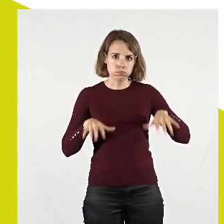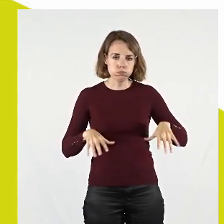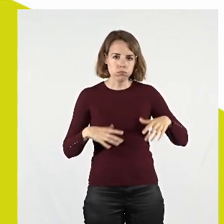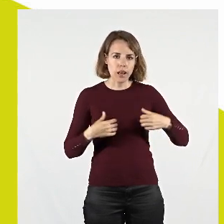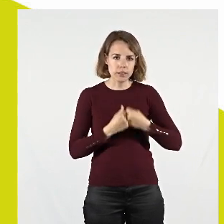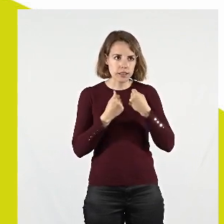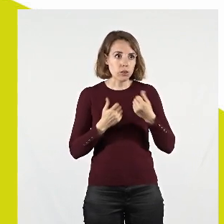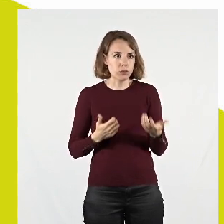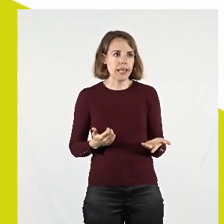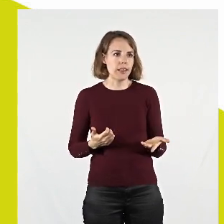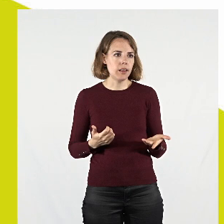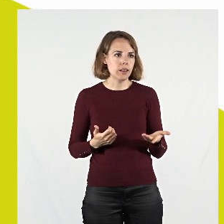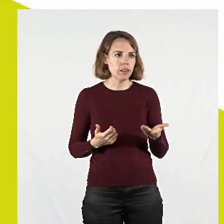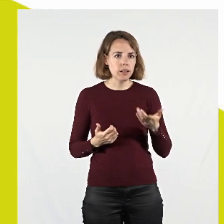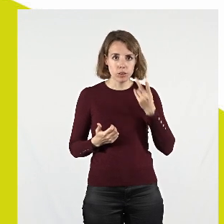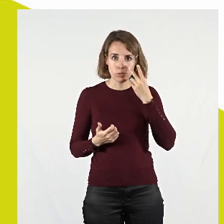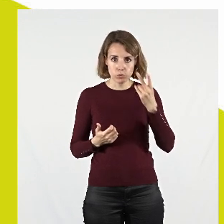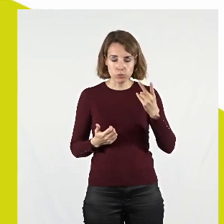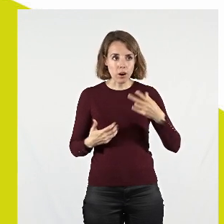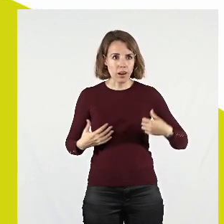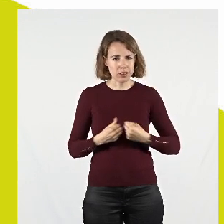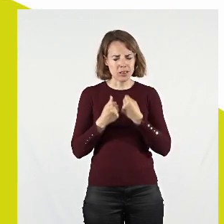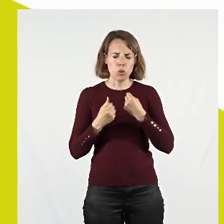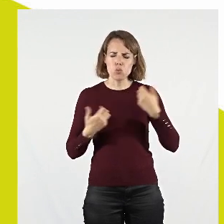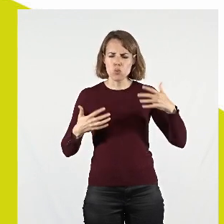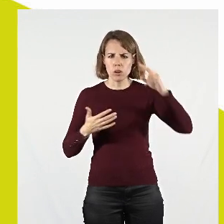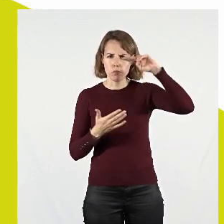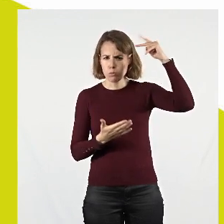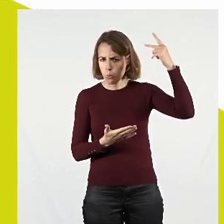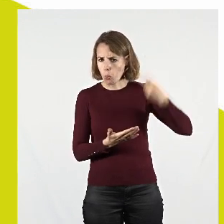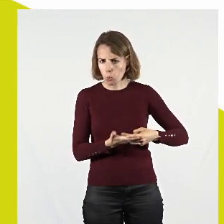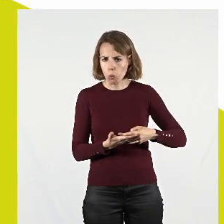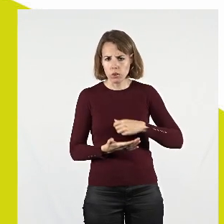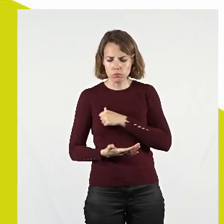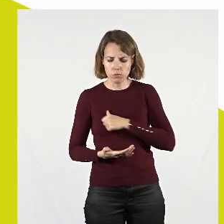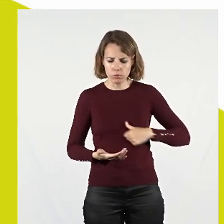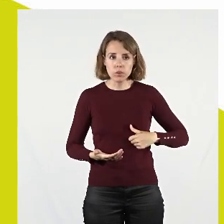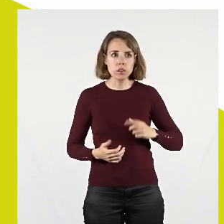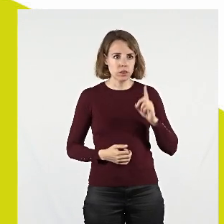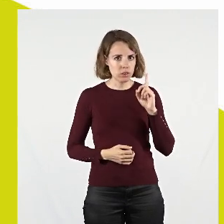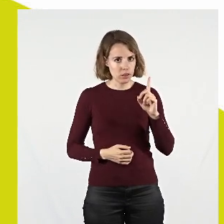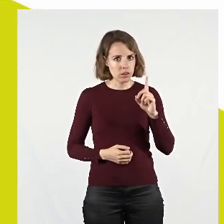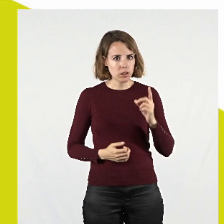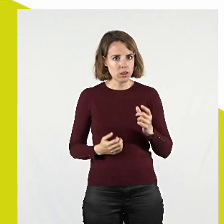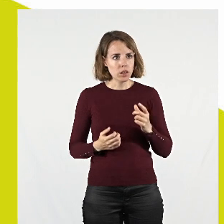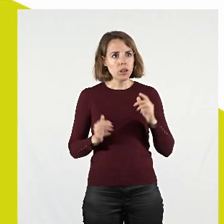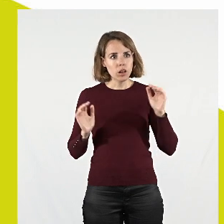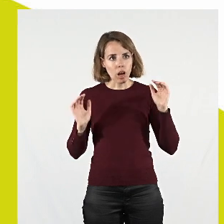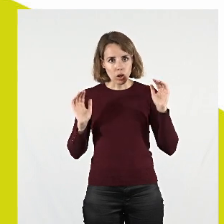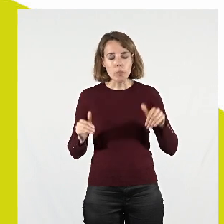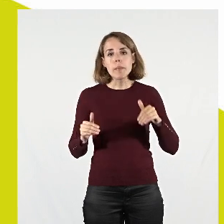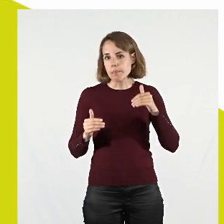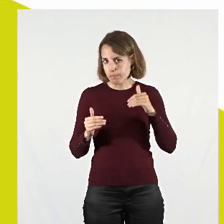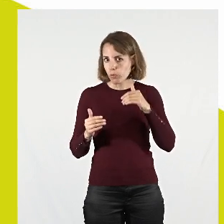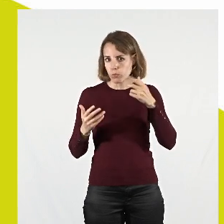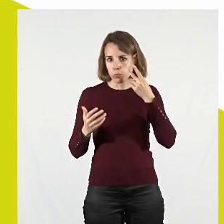les accidents qui s'y présentent peuvent être très graves, des chutes de grande hauteur, mais on voit bien qu'en termes de niveau de sinistralité, c'est un secteur qui a fait beaucoup de progrès.